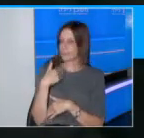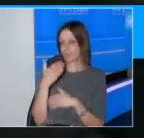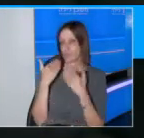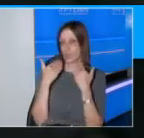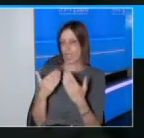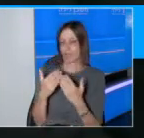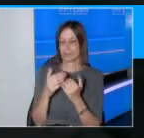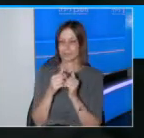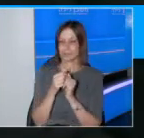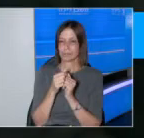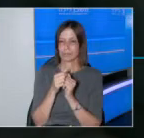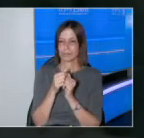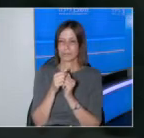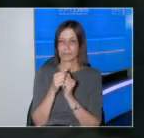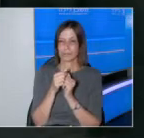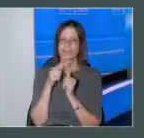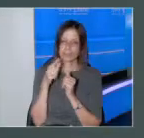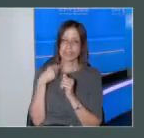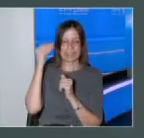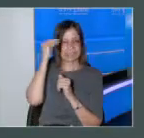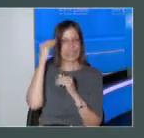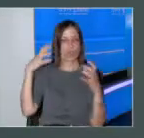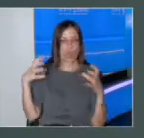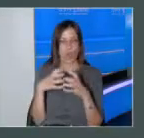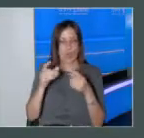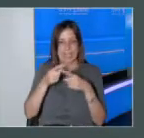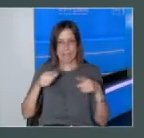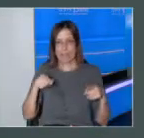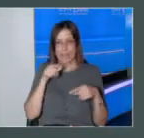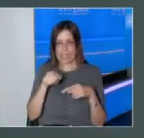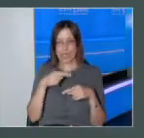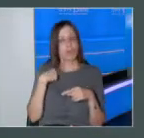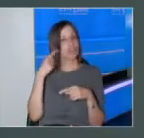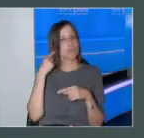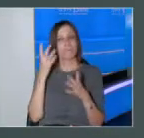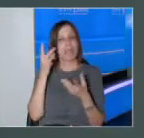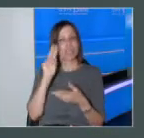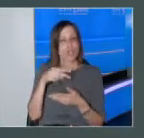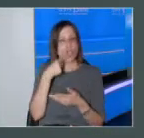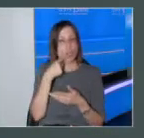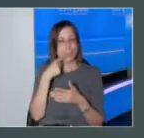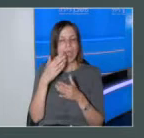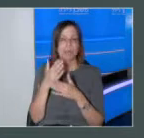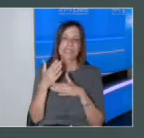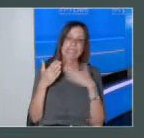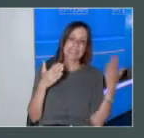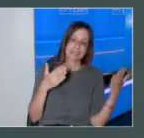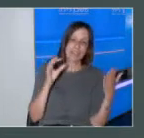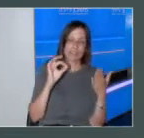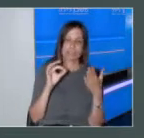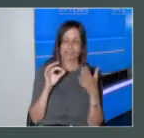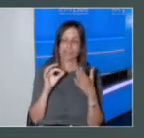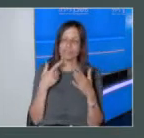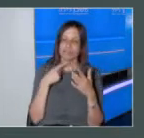רבה. תודה נדב. אז הזכרנו את הקואליציה המגוונת הזו. בוא נשמע מה שיש לומר בצד השמאלי של המפה לדברים האלו